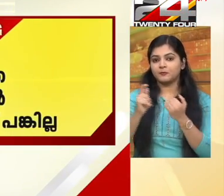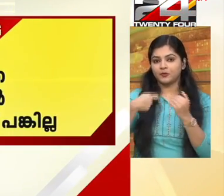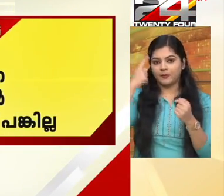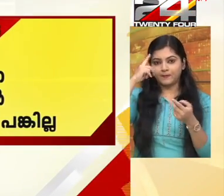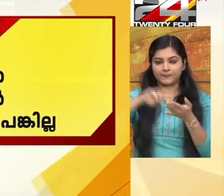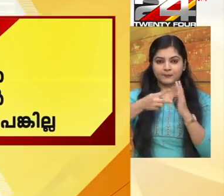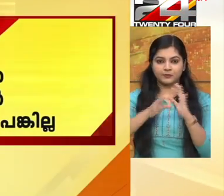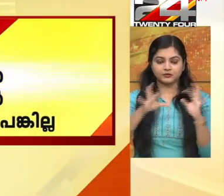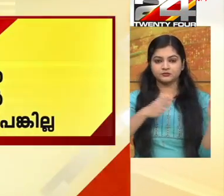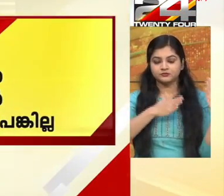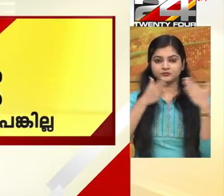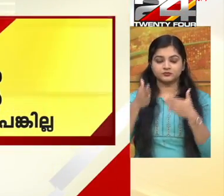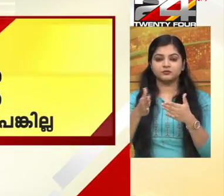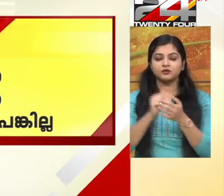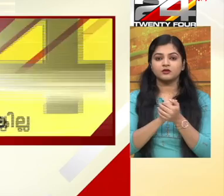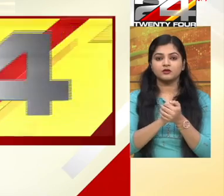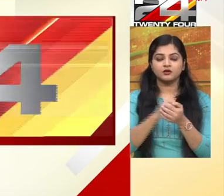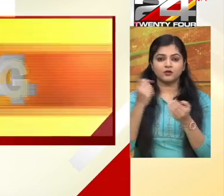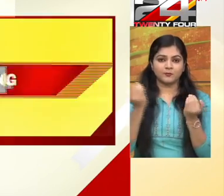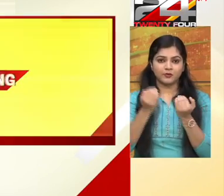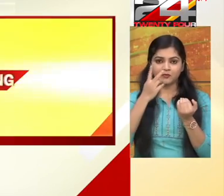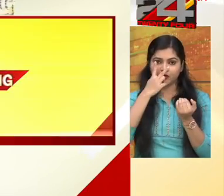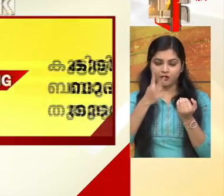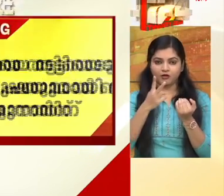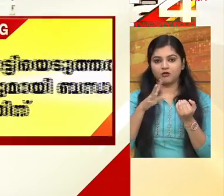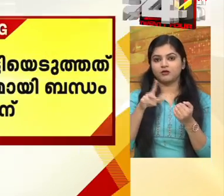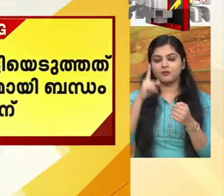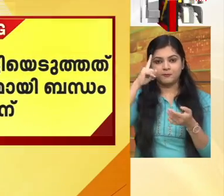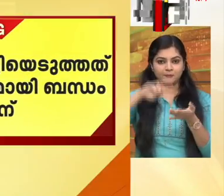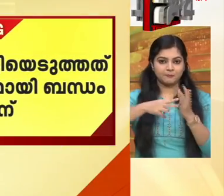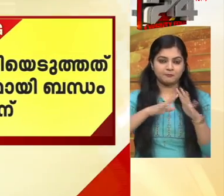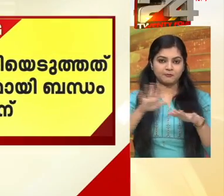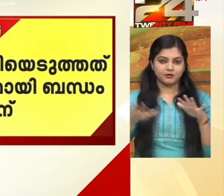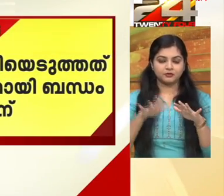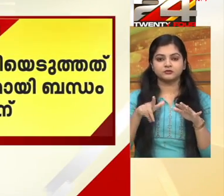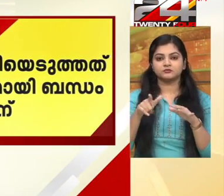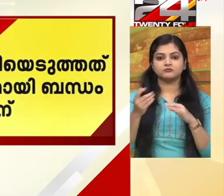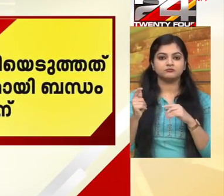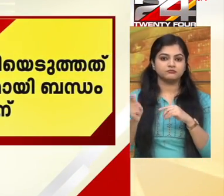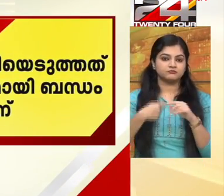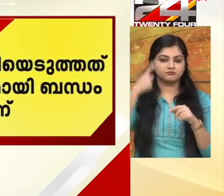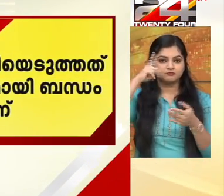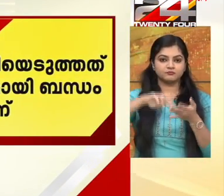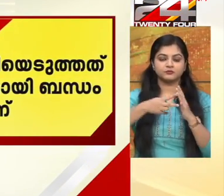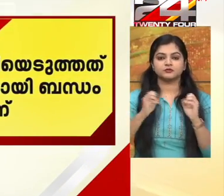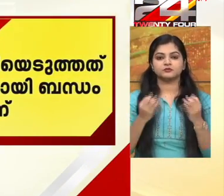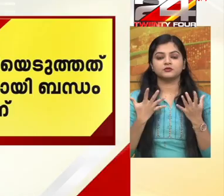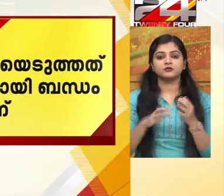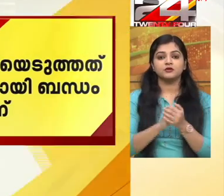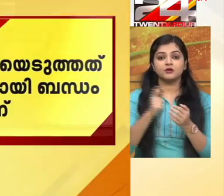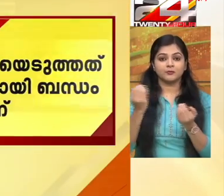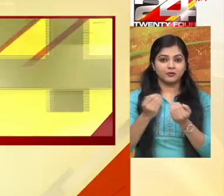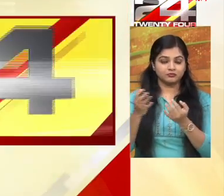ഷീ ഫൗണ്ട് ഫസ്റ്റ് റൂമിൽ പോയാൽ തന്നെ അവൾക്കൊരു കുട്ടി കണ്ടു. പിന്നെ അത് തന്നെ ഷീ ഡിസൈഡഡ് ടു ടേക്ക് ഇറ്റ് ആൻഡ് അത് കൊണ്ടുപോയി റൂമിലേക്ക്